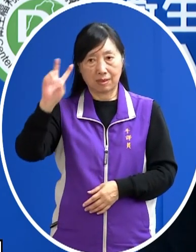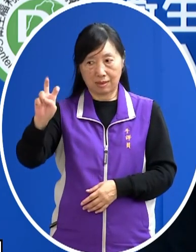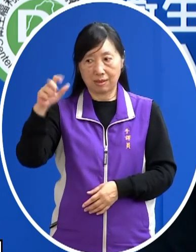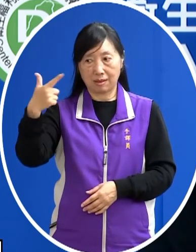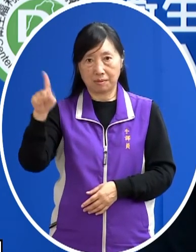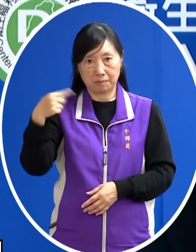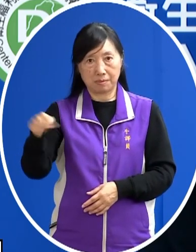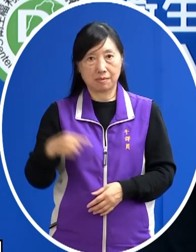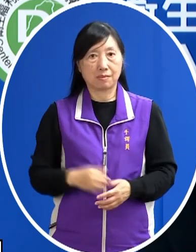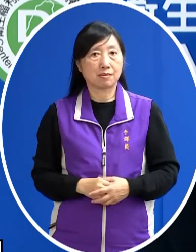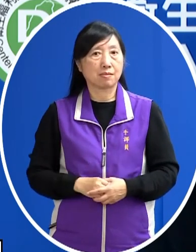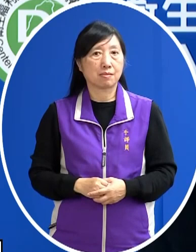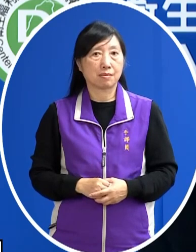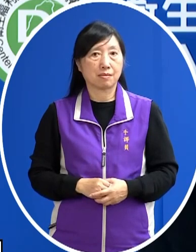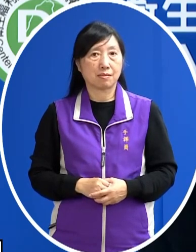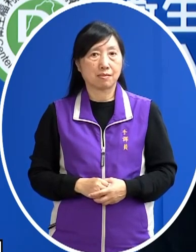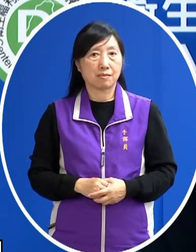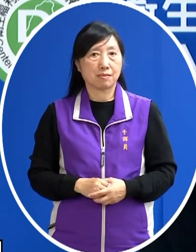59026例。